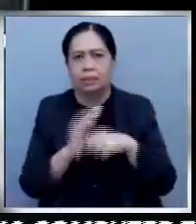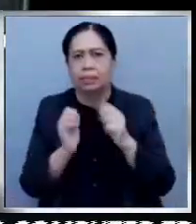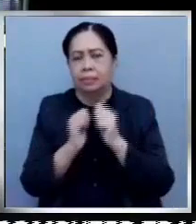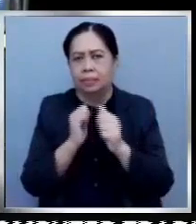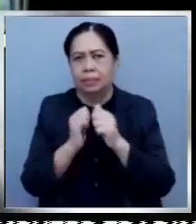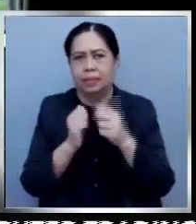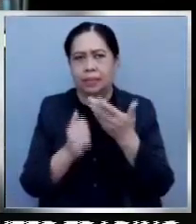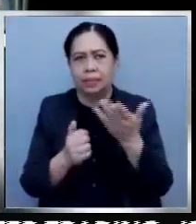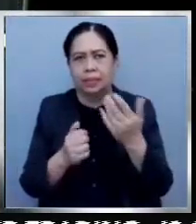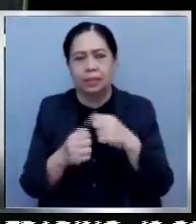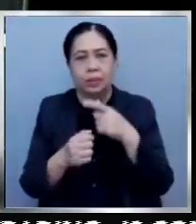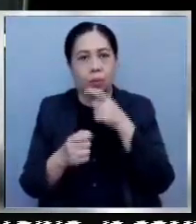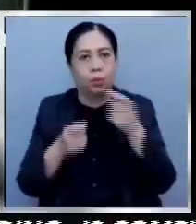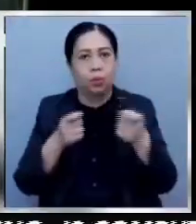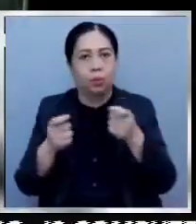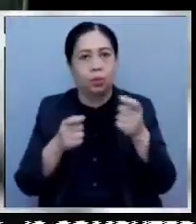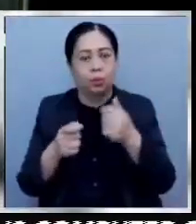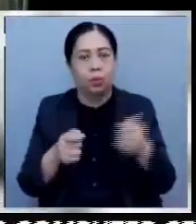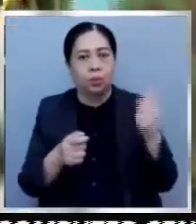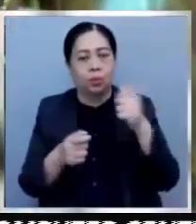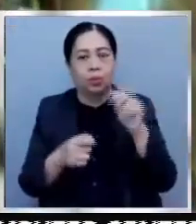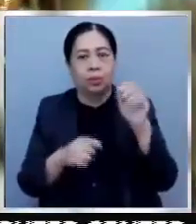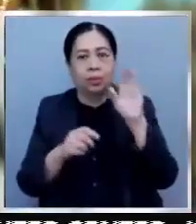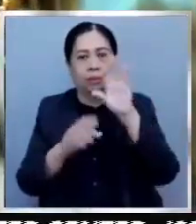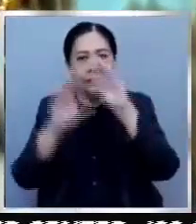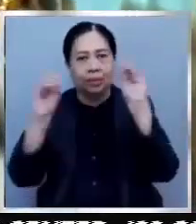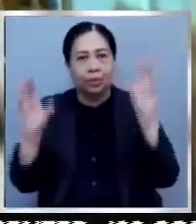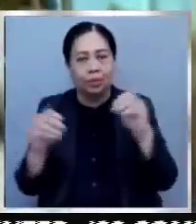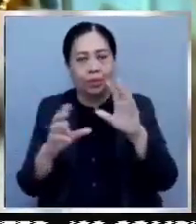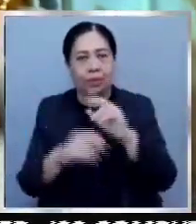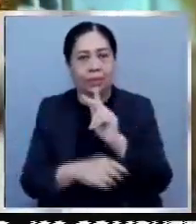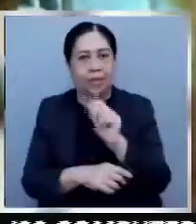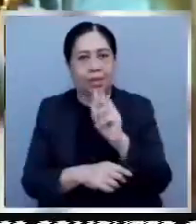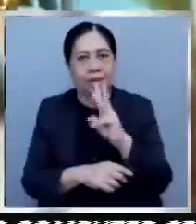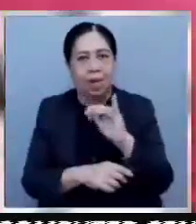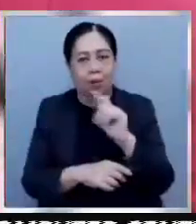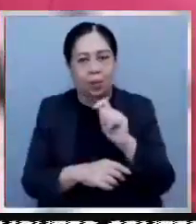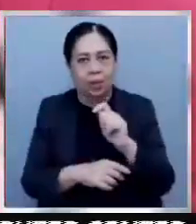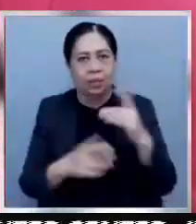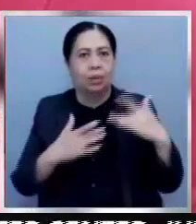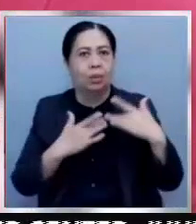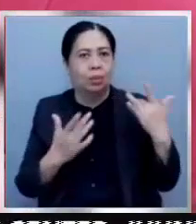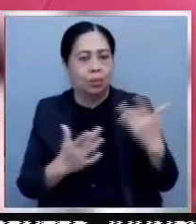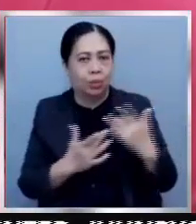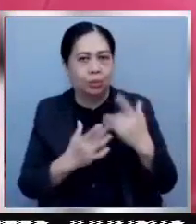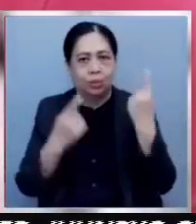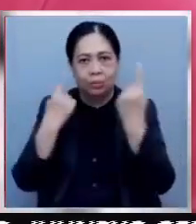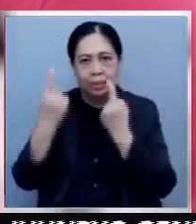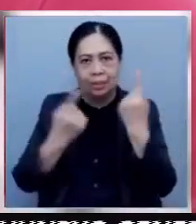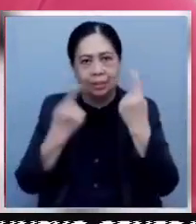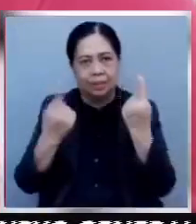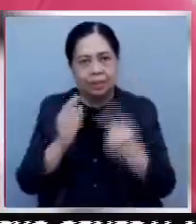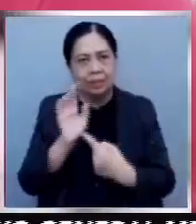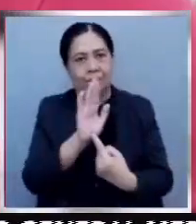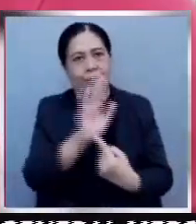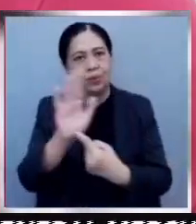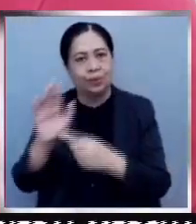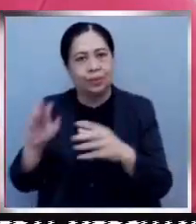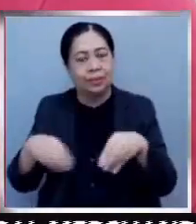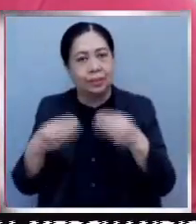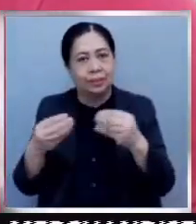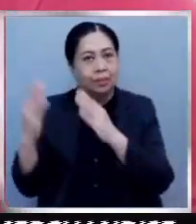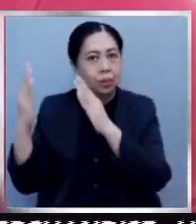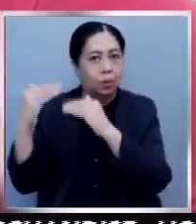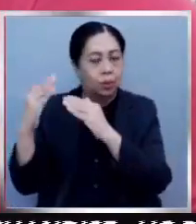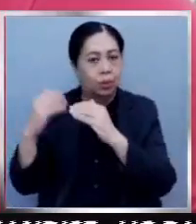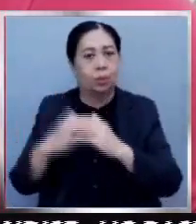mga nangangasiwa sa Paskuhan sa Kawit. Puso't malasakit para sa Kawit po. Napapakita at nabibigyan sila ng pag-asa.